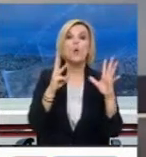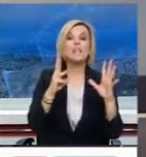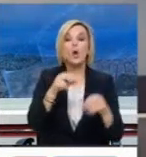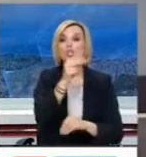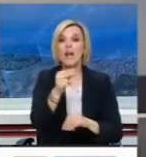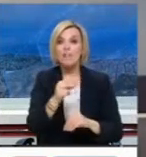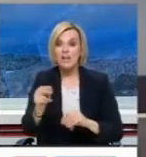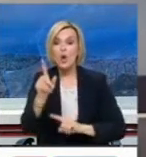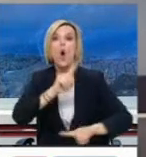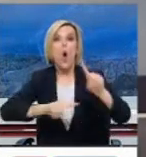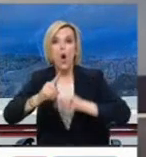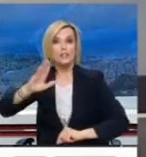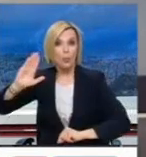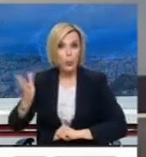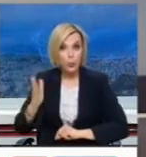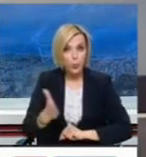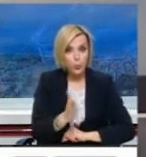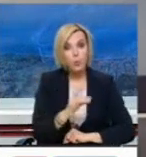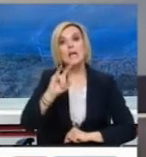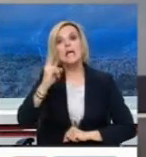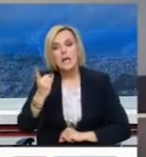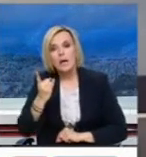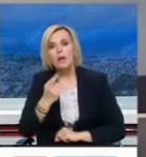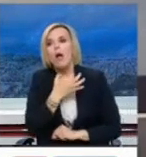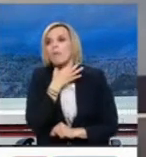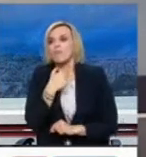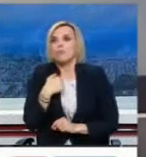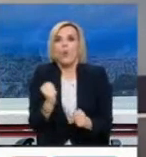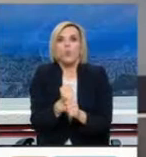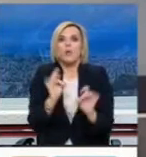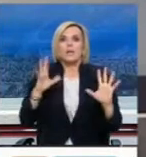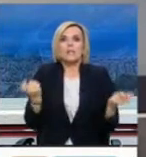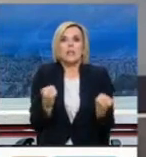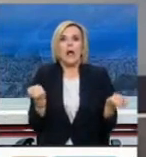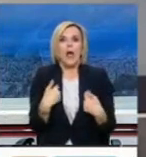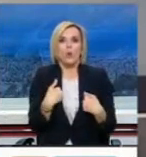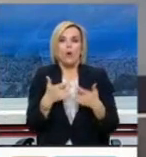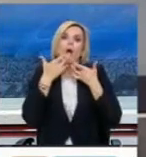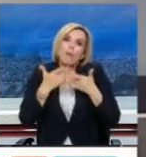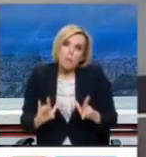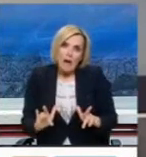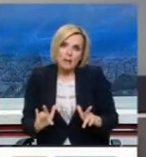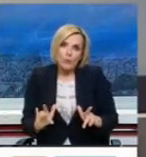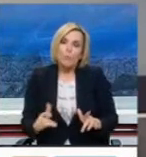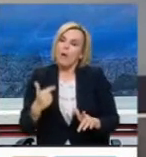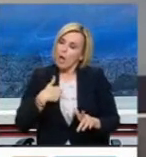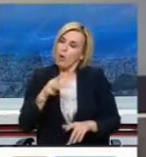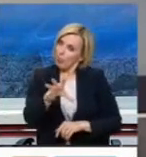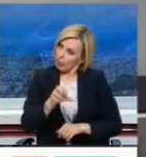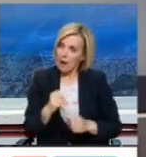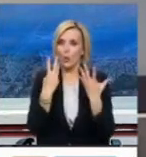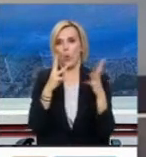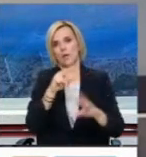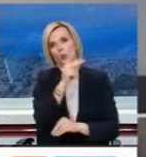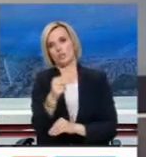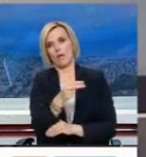απολυμμένοι και όσοι εξαναγκάστηκαν να παραιτηθούν από την έναρξη της κρίσης, δηλαδή από 1η Τρίτου του 2020.